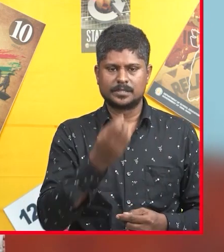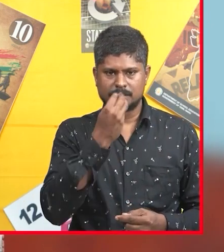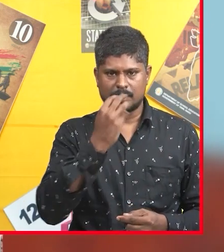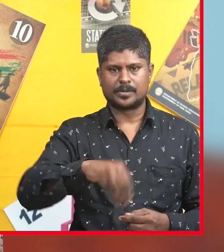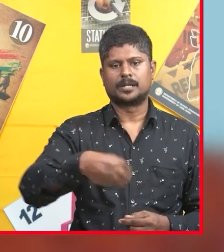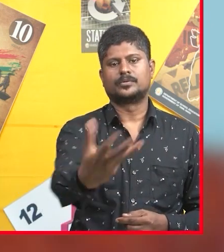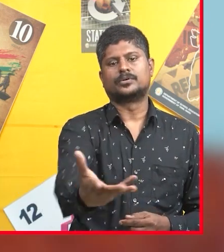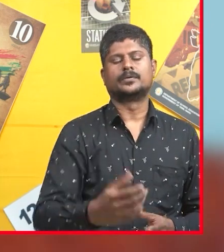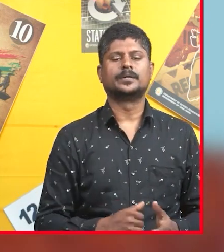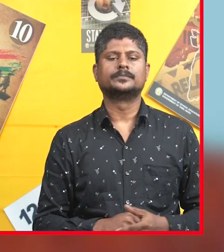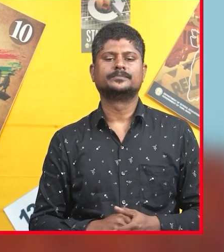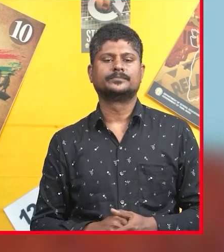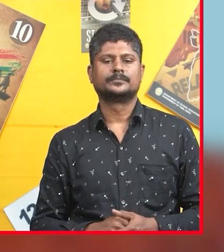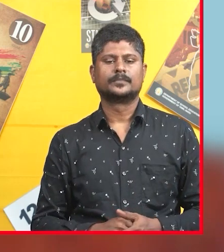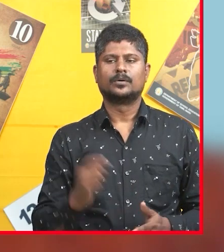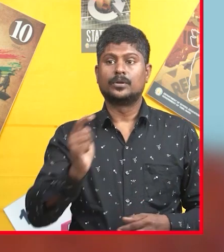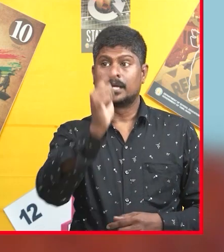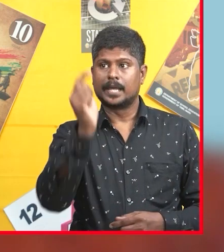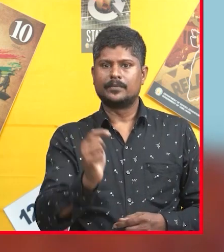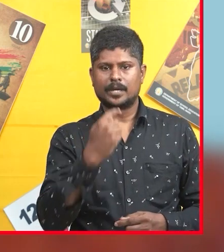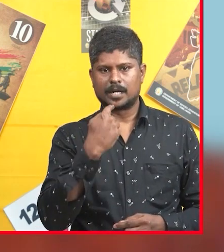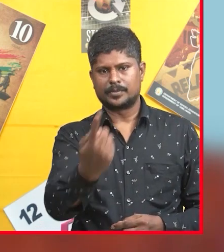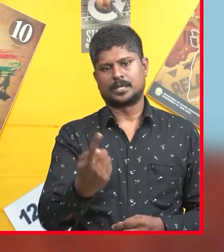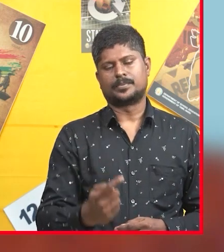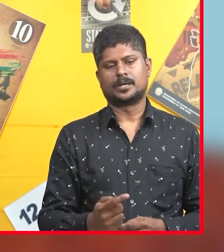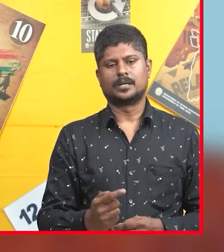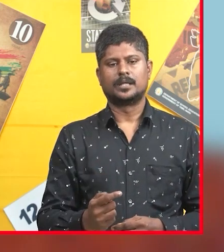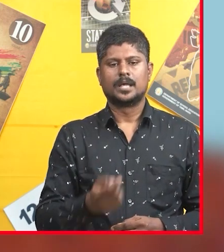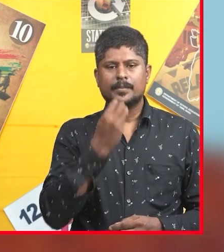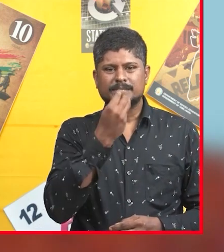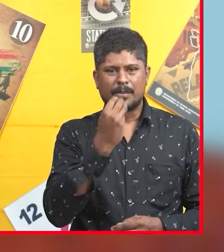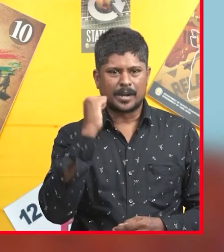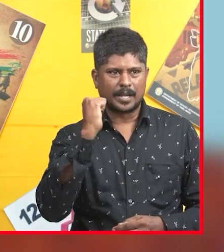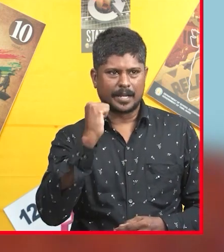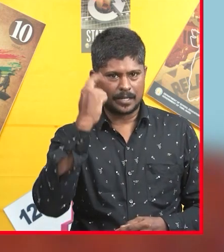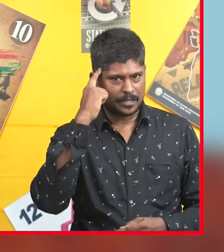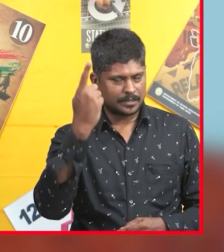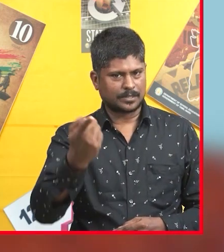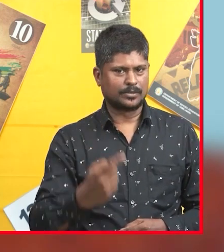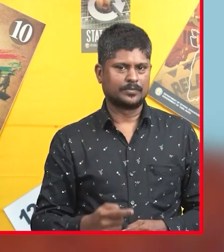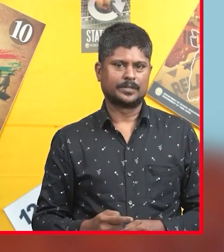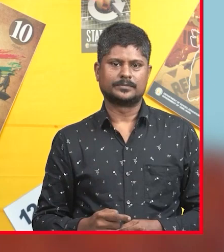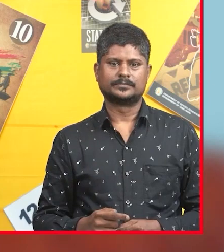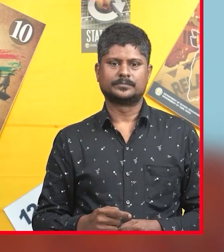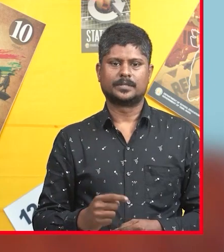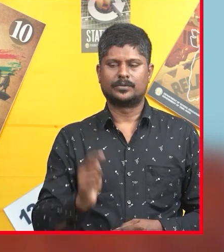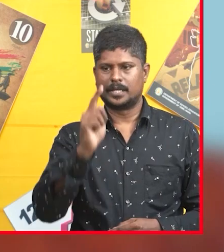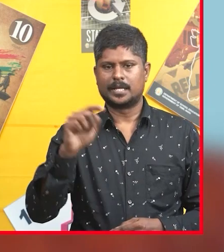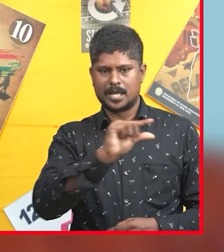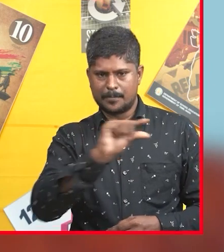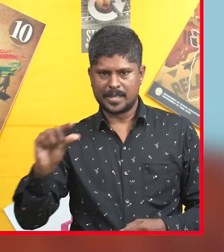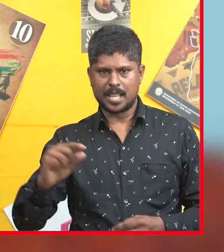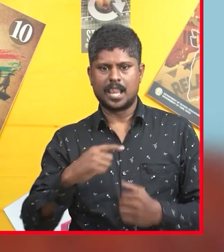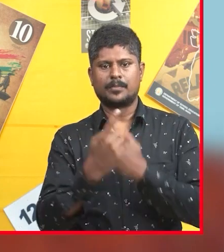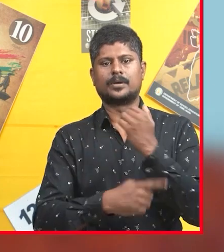அப்படின்னு சொல்றாங்க. இத ஒரு கேள்வியா கேட்பாங்க, விருந்தோம்பல் என்றால் என்ன அப்படின்னு சொல்லிட்டு கேட்பாங்க. அதுக்கு நீங்க இது விடை எழுதுற மாதிரி